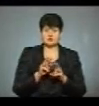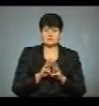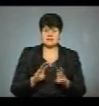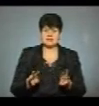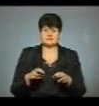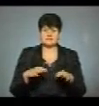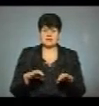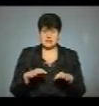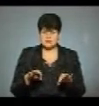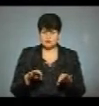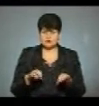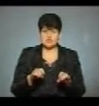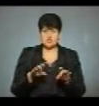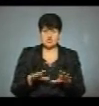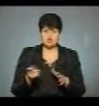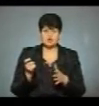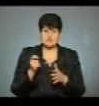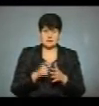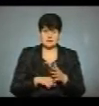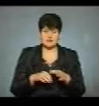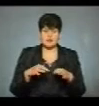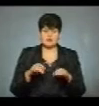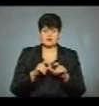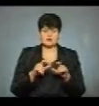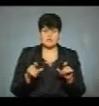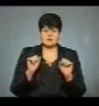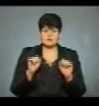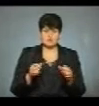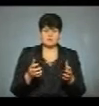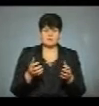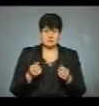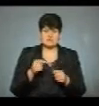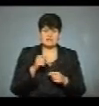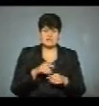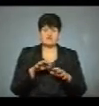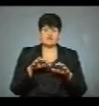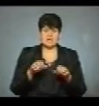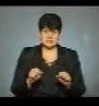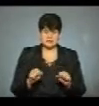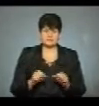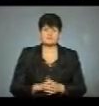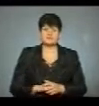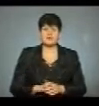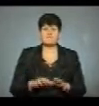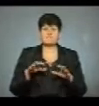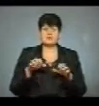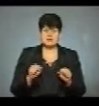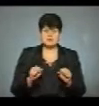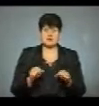транспорту, рішення щодо закриття автостанції може приймати її власник. Власник